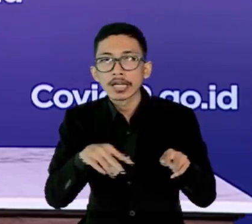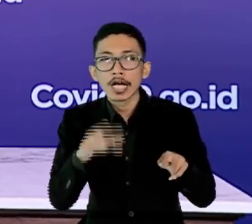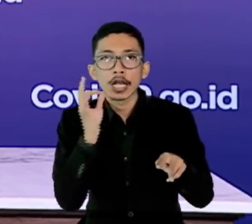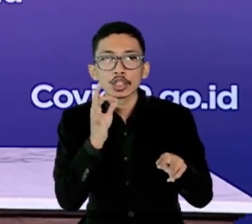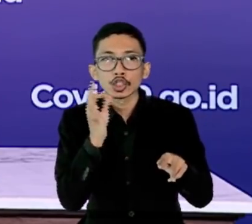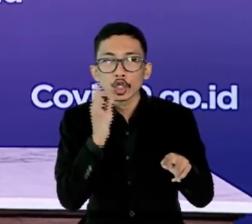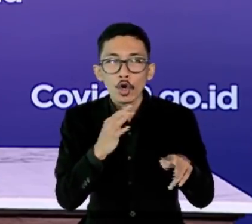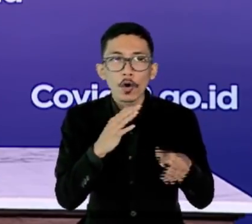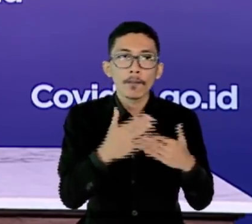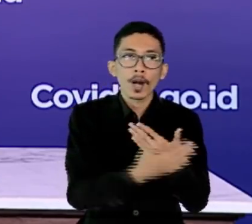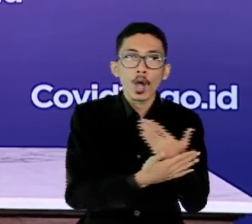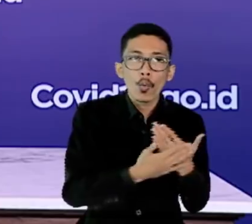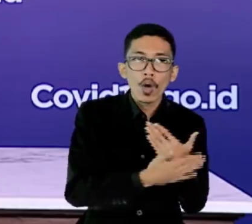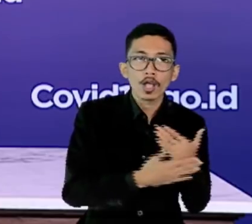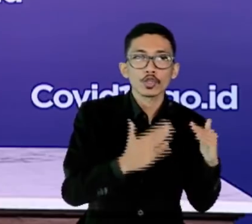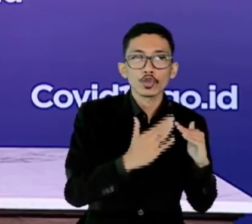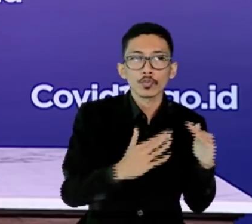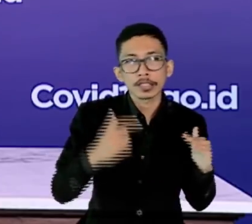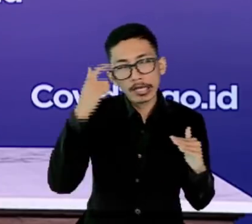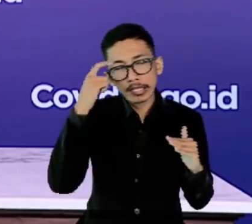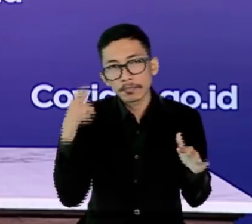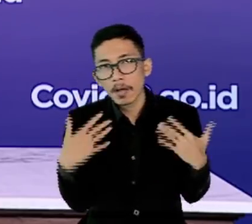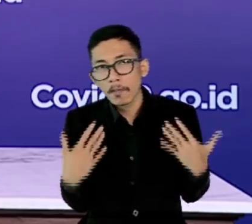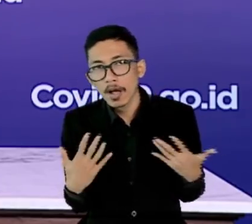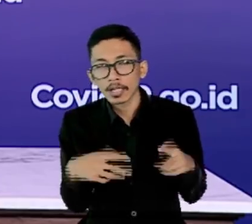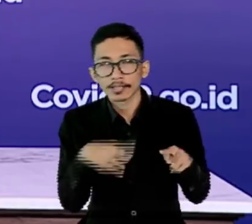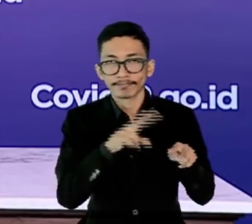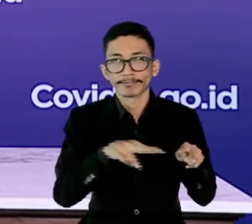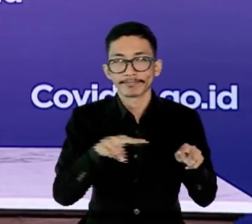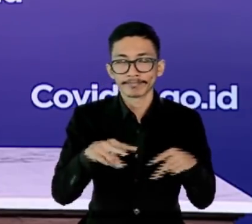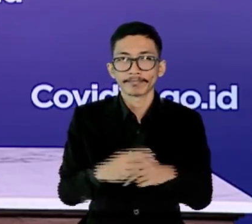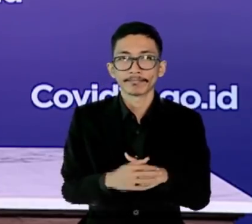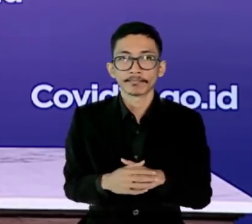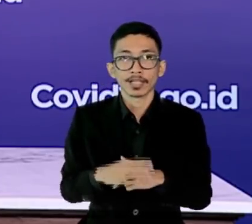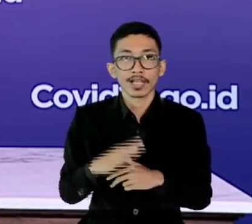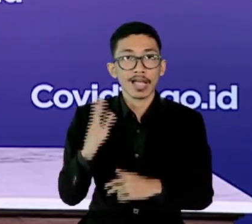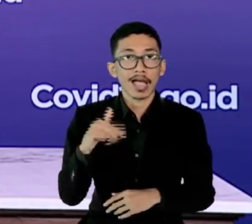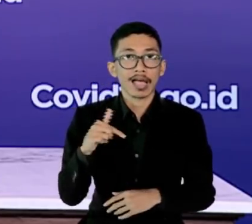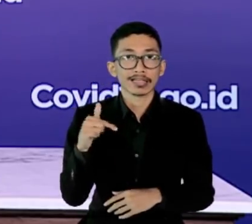risiko perawatan di rumah sakit. Per hari ini, jenis